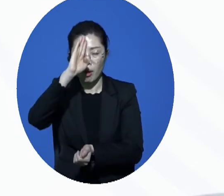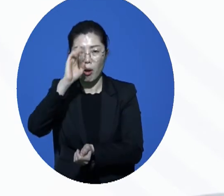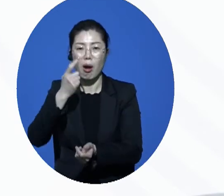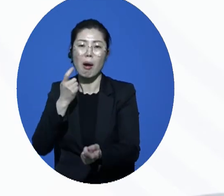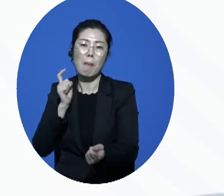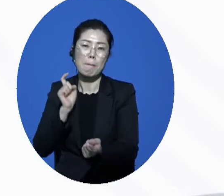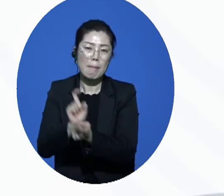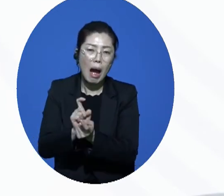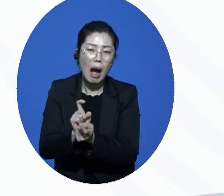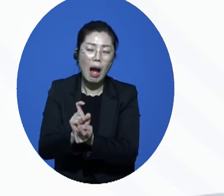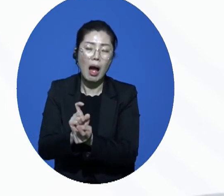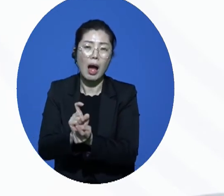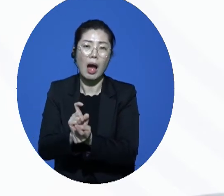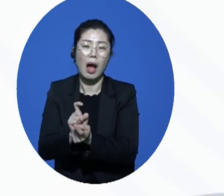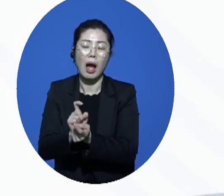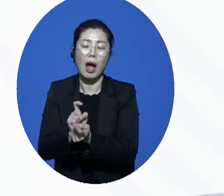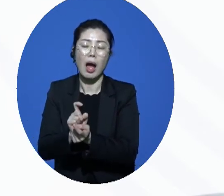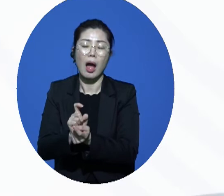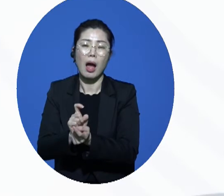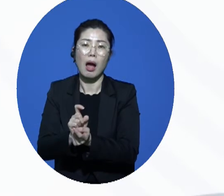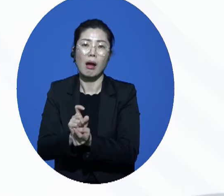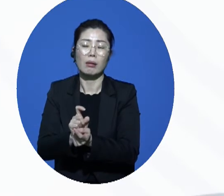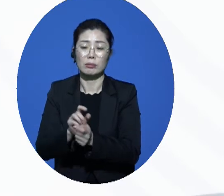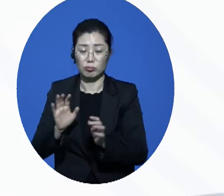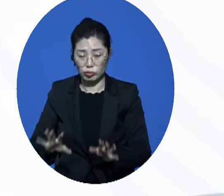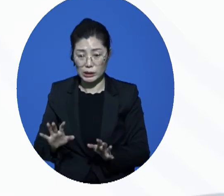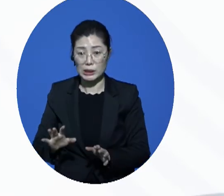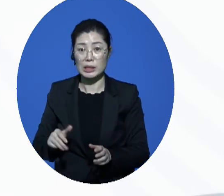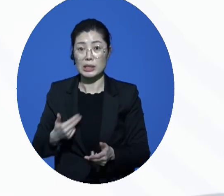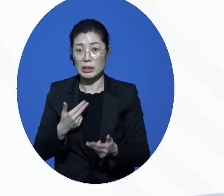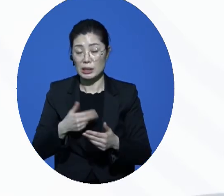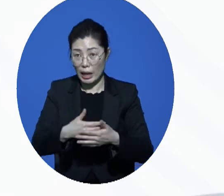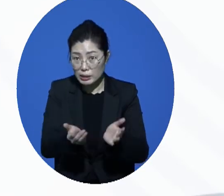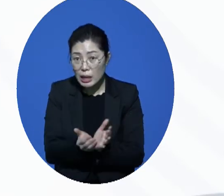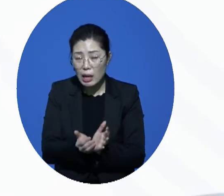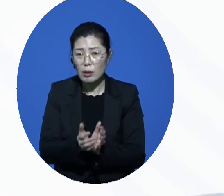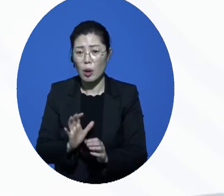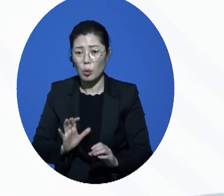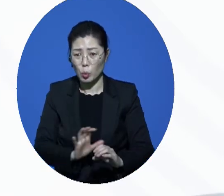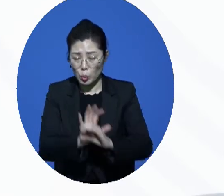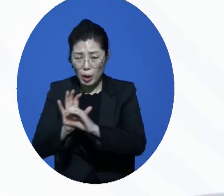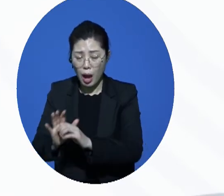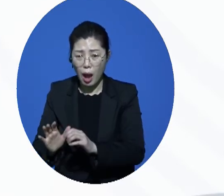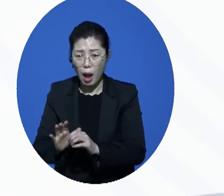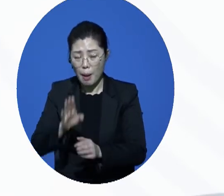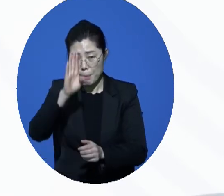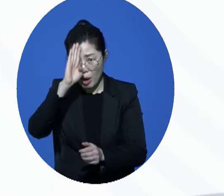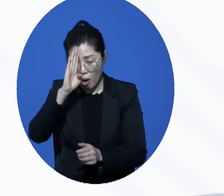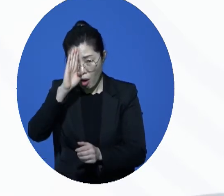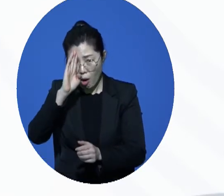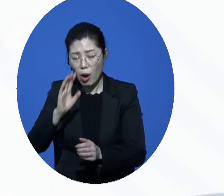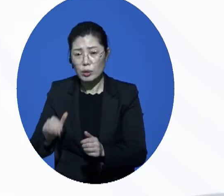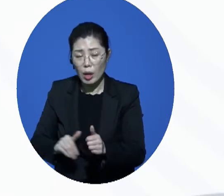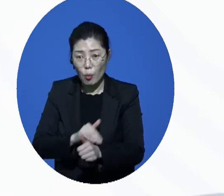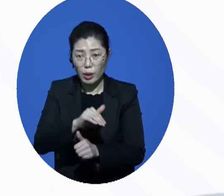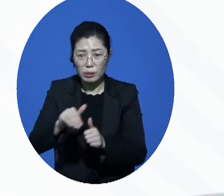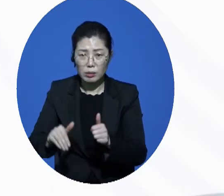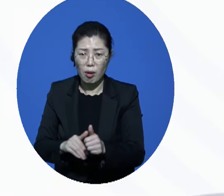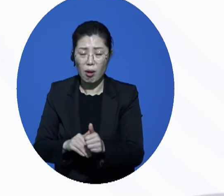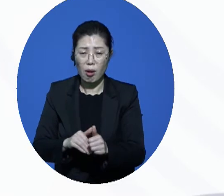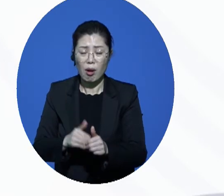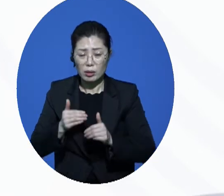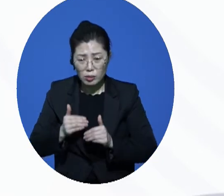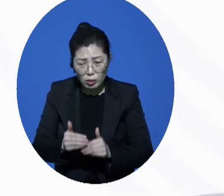없이 이 절차를 맞이하게 되었습니다. 저희 단체에서는 이 코로나 감염병 상황이 발생을 하면서